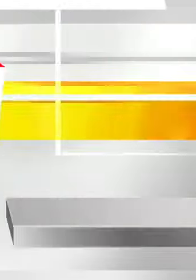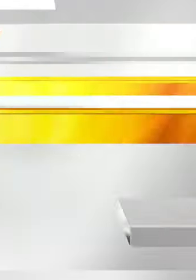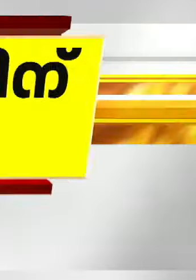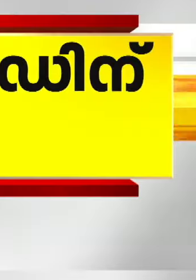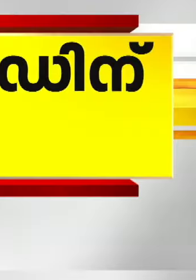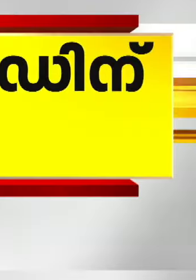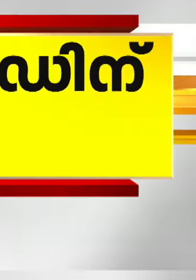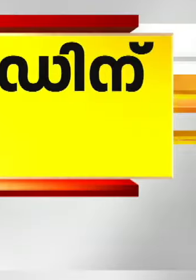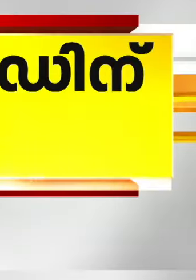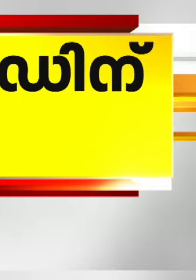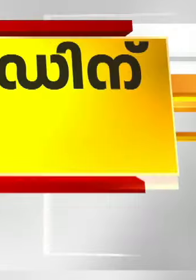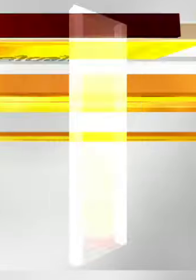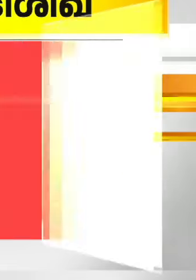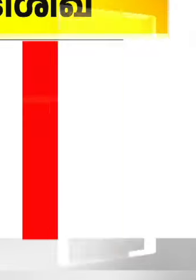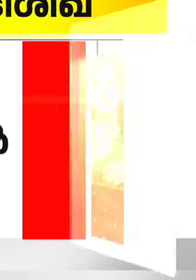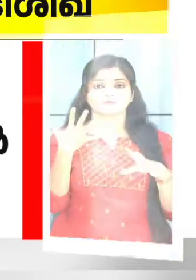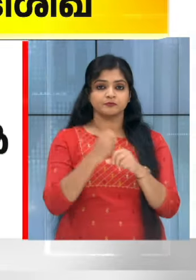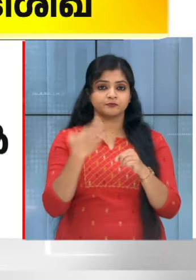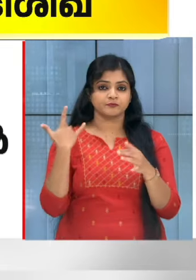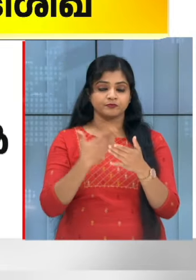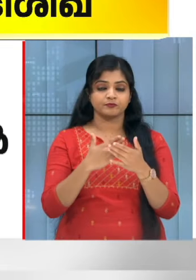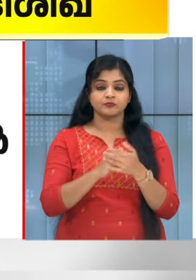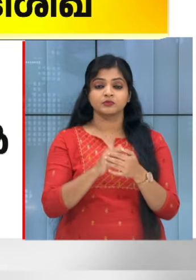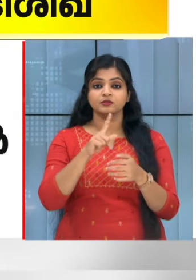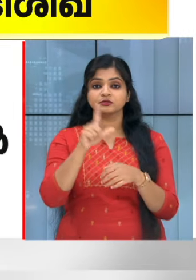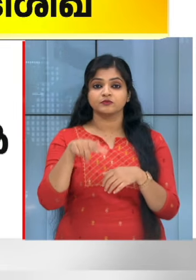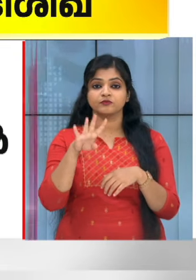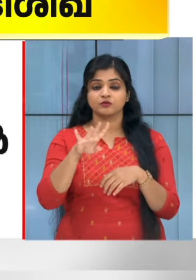ഫെഡിന് നൽകാനുണ്ട്. 74 ലക്ഷം രൂപയോളമാണ്